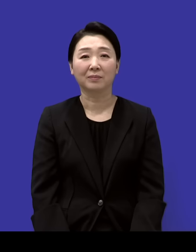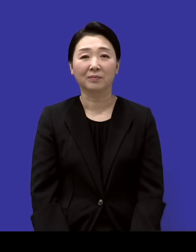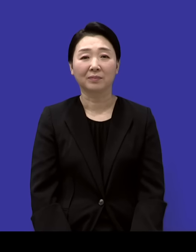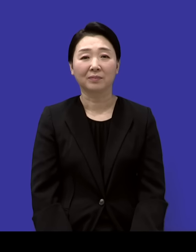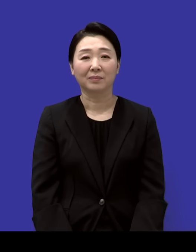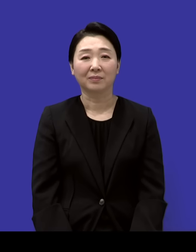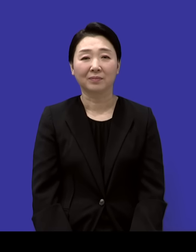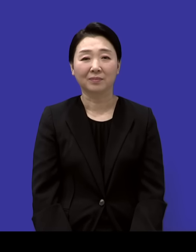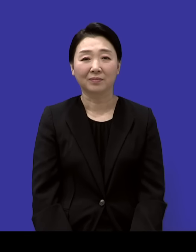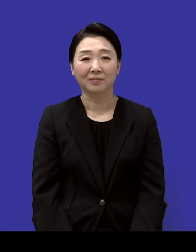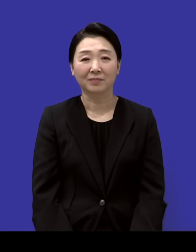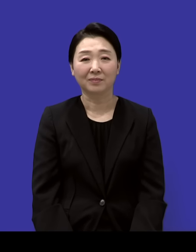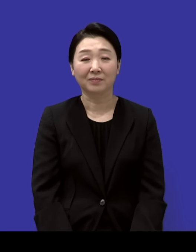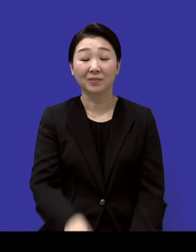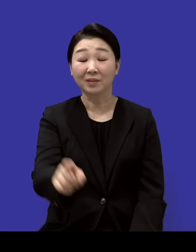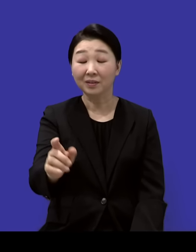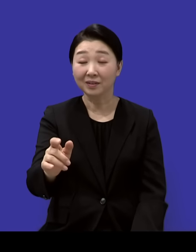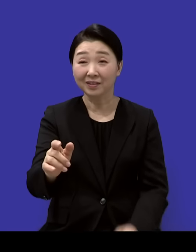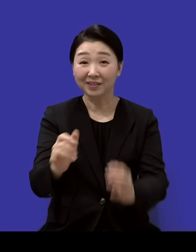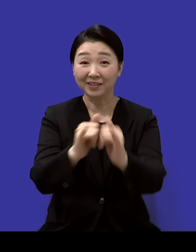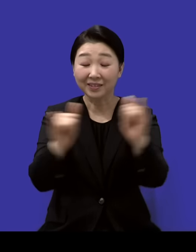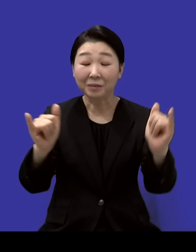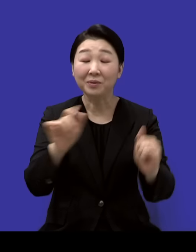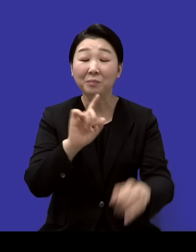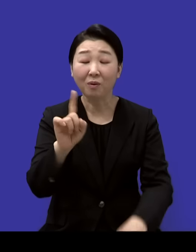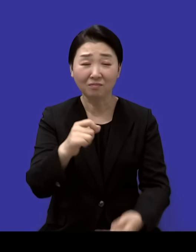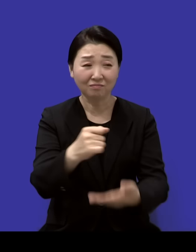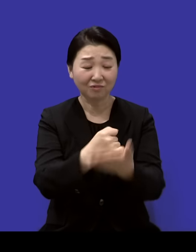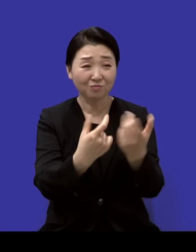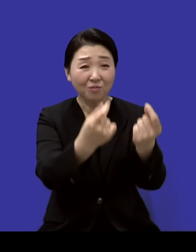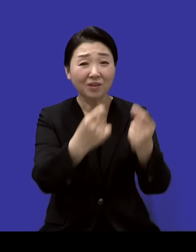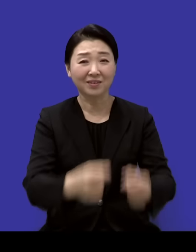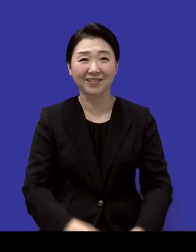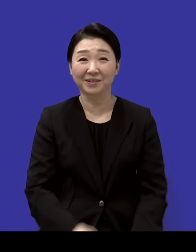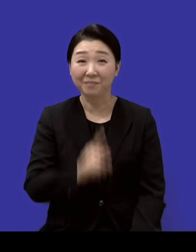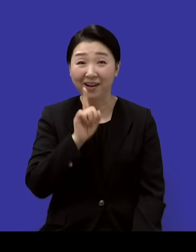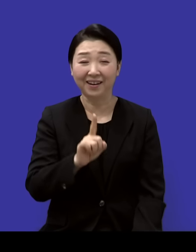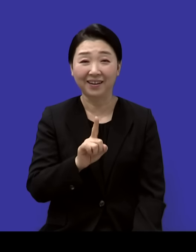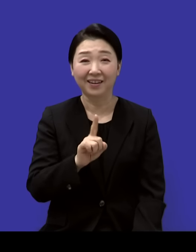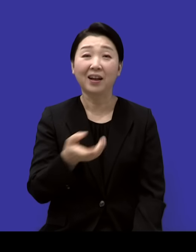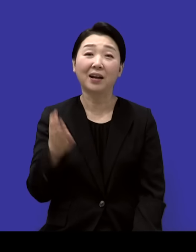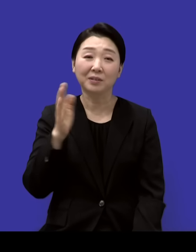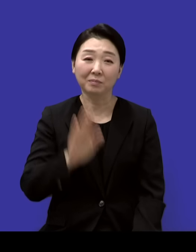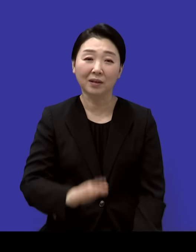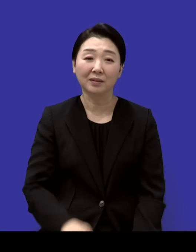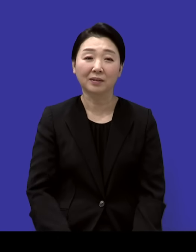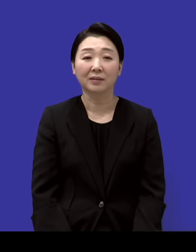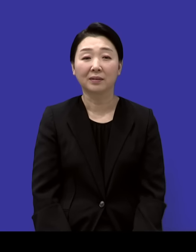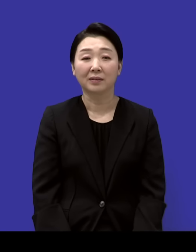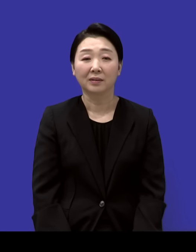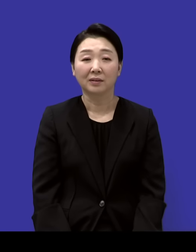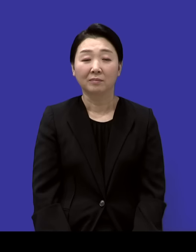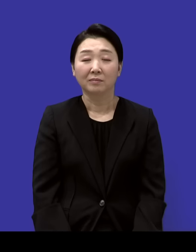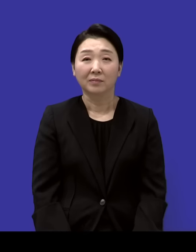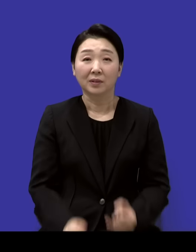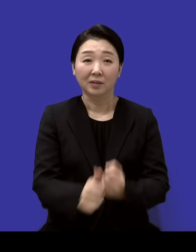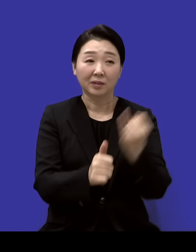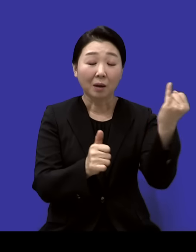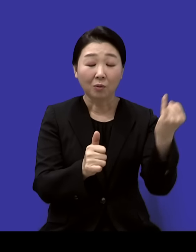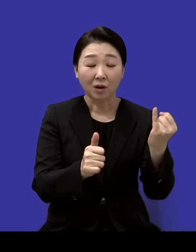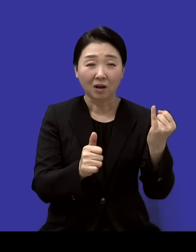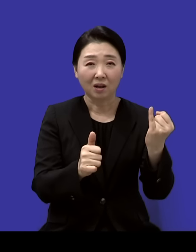그야 뭐 그 사람들이 들으면 예, 예. 네 입장에서 다 운명이지라고 하시겠지만요. 네네. 어떤 경우에는 참 사모가 재정에 관여한다,